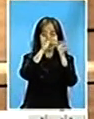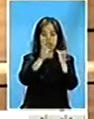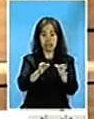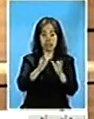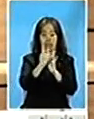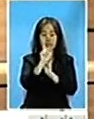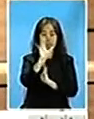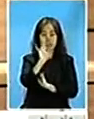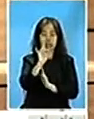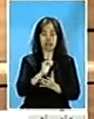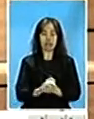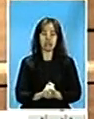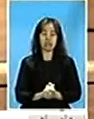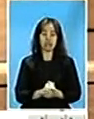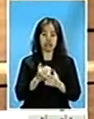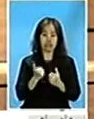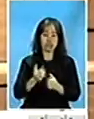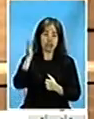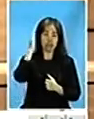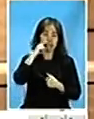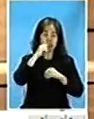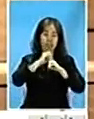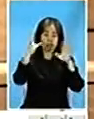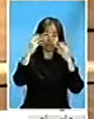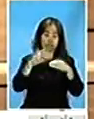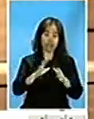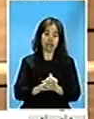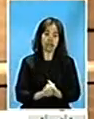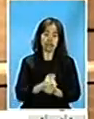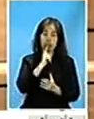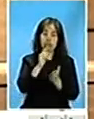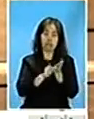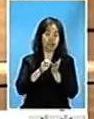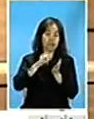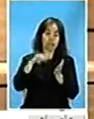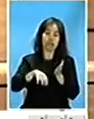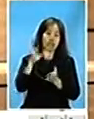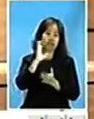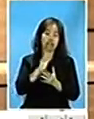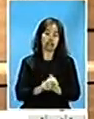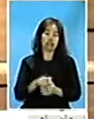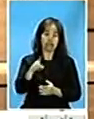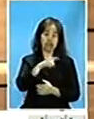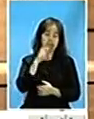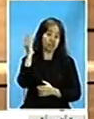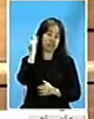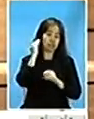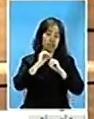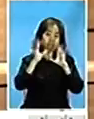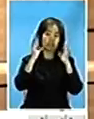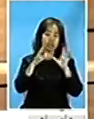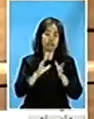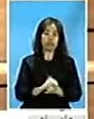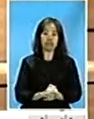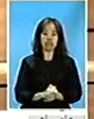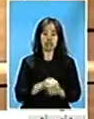ะครับผู้อภิปรายได้พูดชัดเจนตั้งแต่แรกว่าไม่ตัดงบประมาณทุกคนในสภาแห่งนี้ได้ยินชัดเจนครับนั่นแสดง